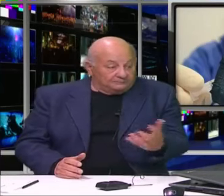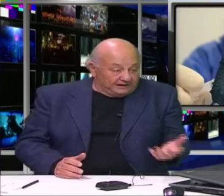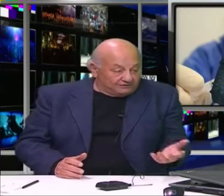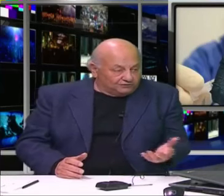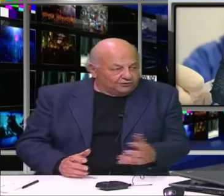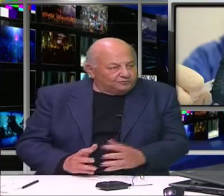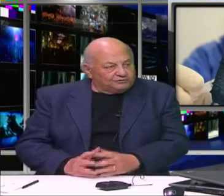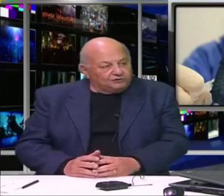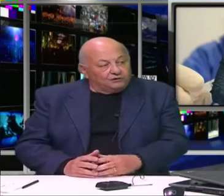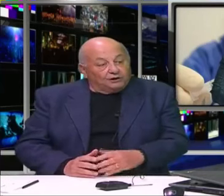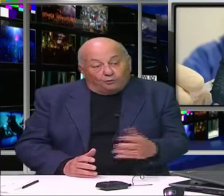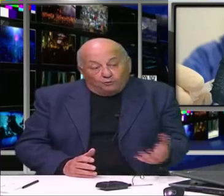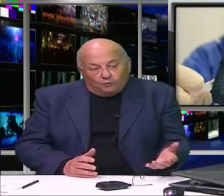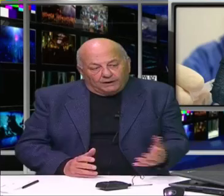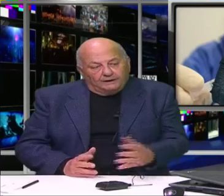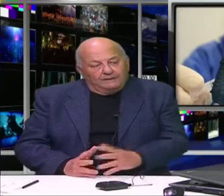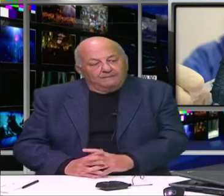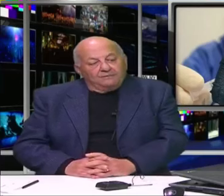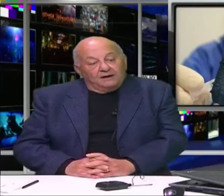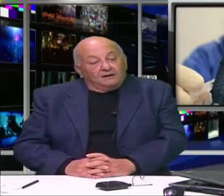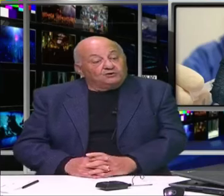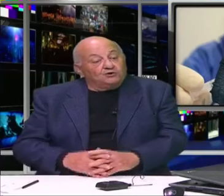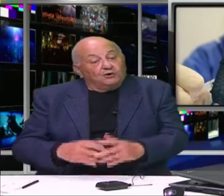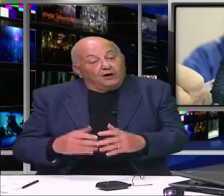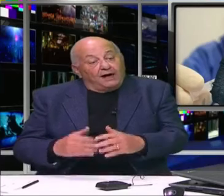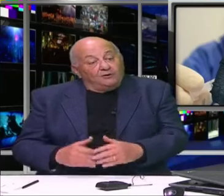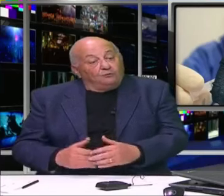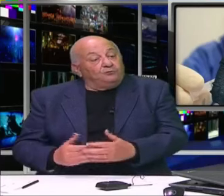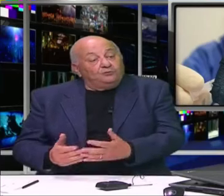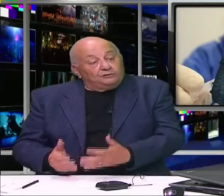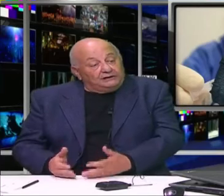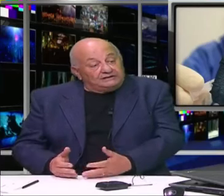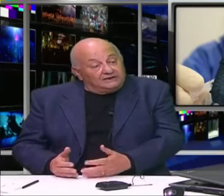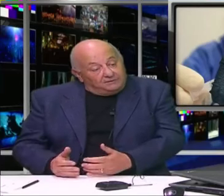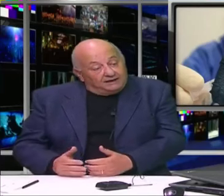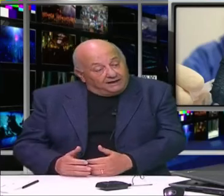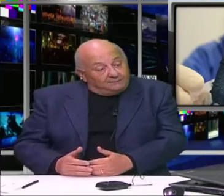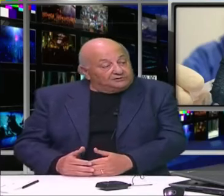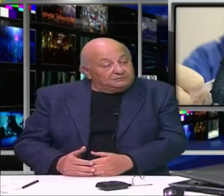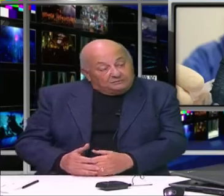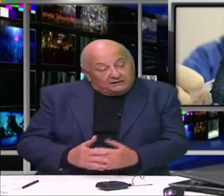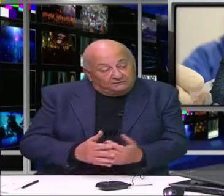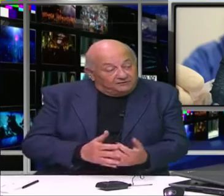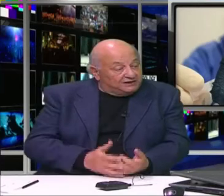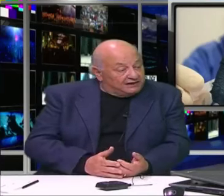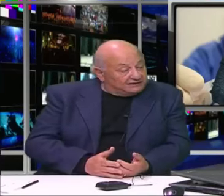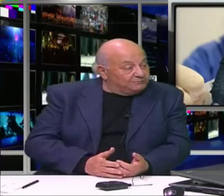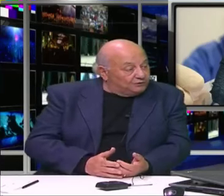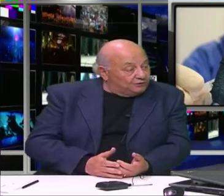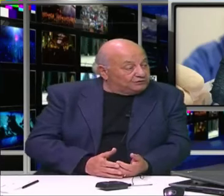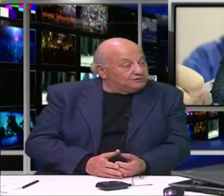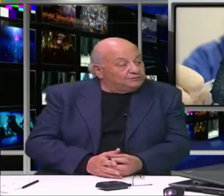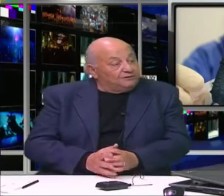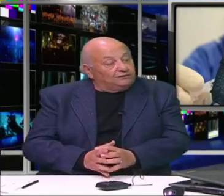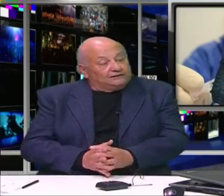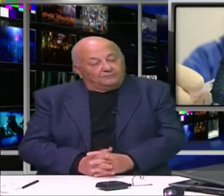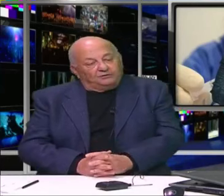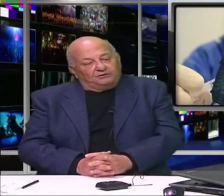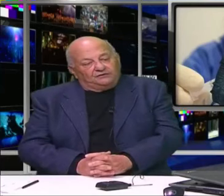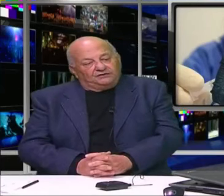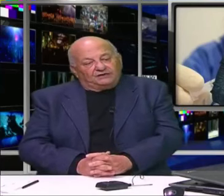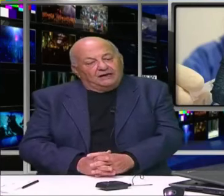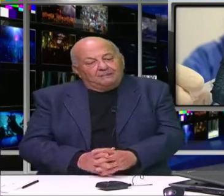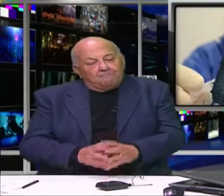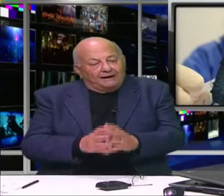soli, spesso sono più soli, comunque hanno più notizie ma anche la possibilità di avvicinarsi a più cose in cui una volta era